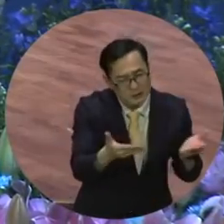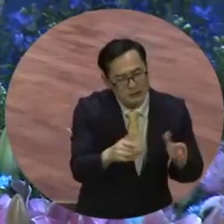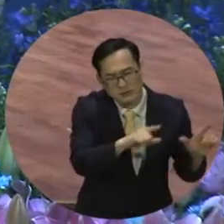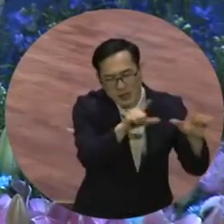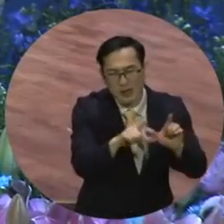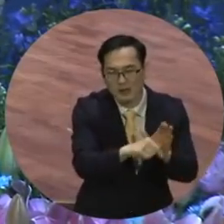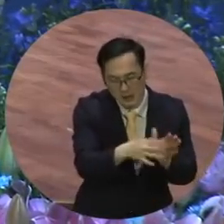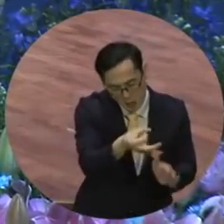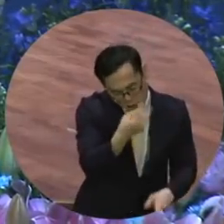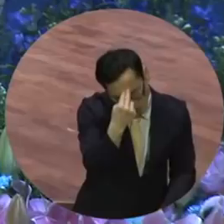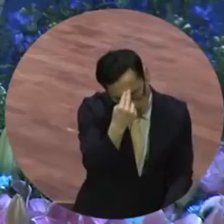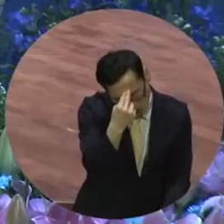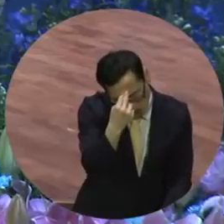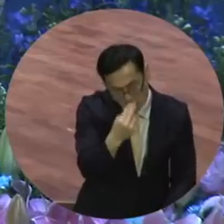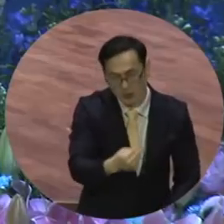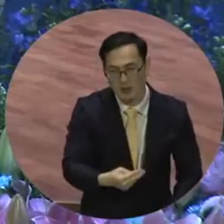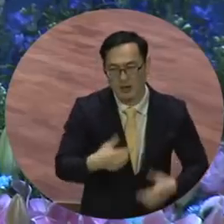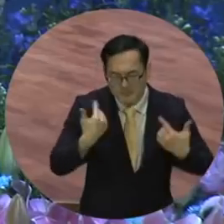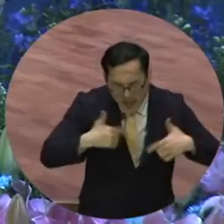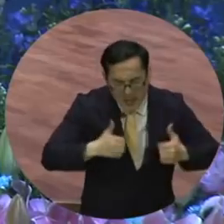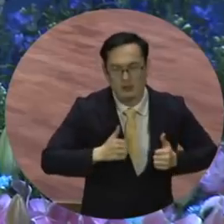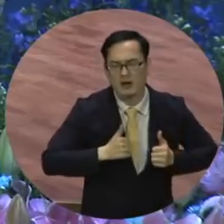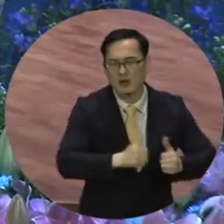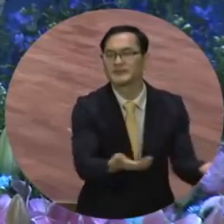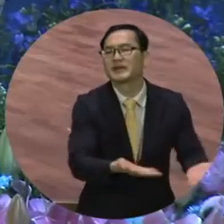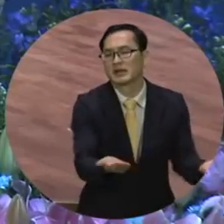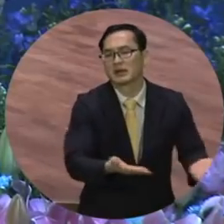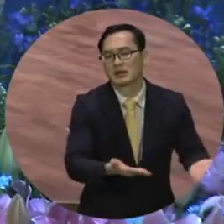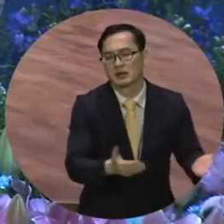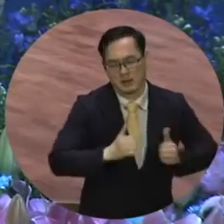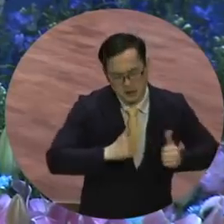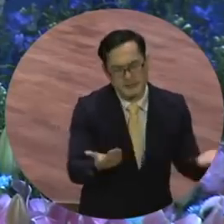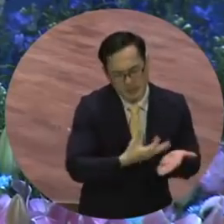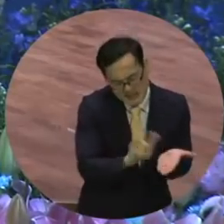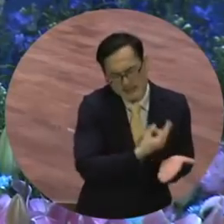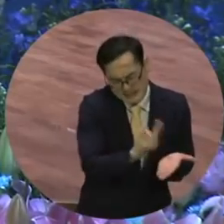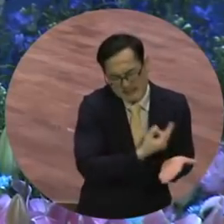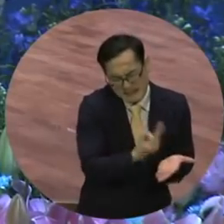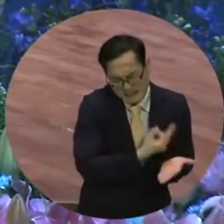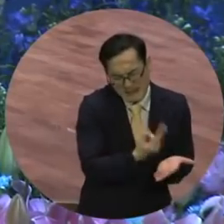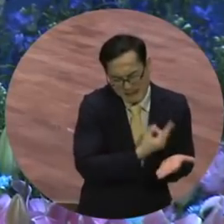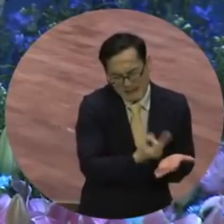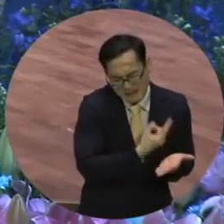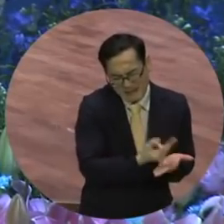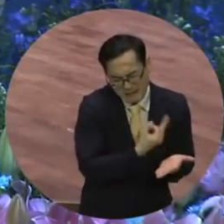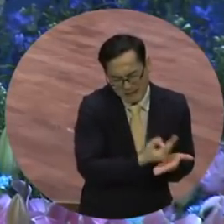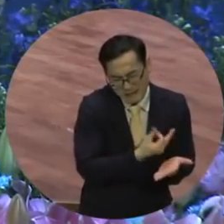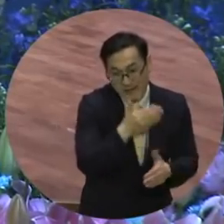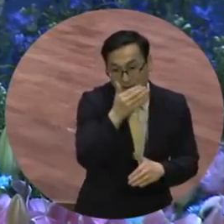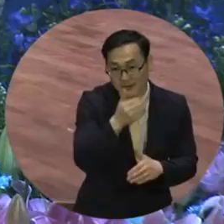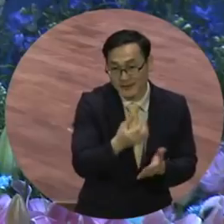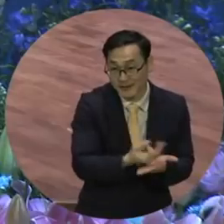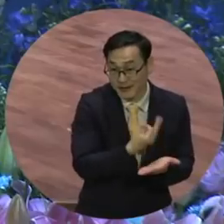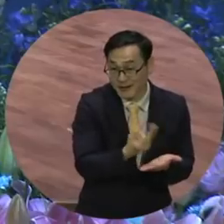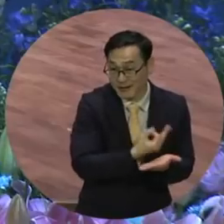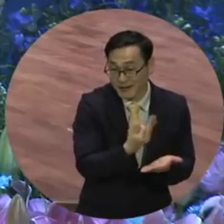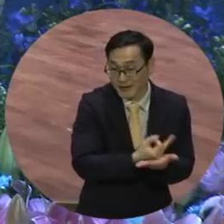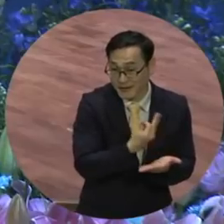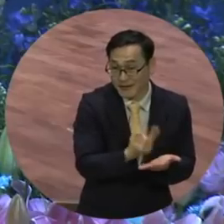쥐야로 그냥 죽도록 일을 부부가 한 거요. 허름한 집에 그렇게 살 수밖에 없었지요.